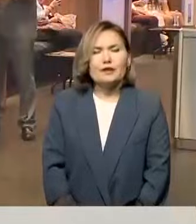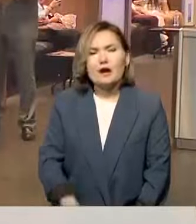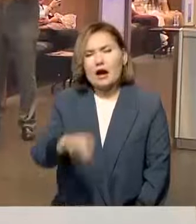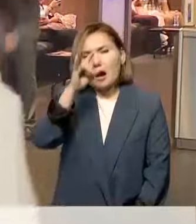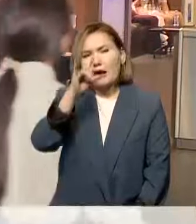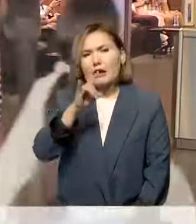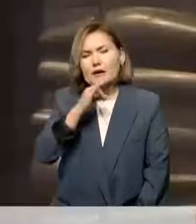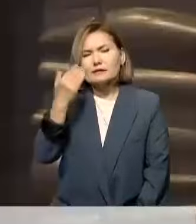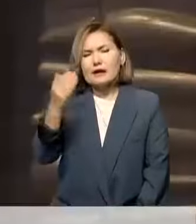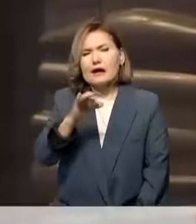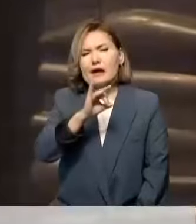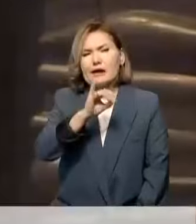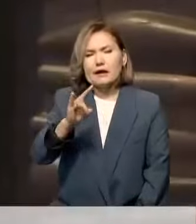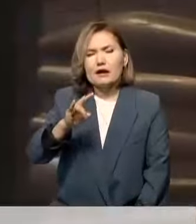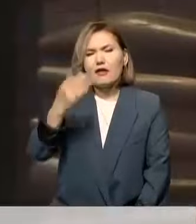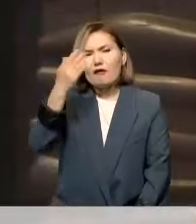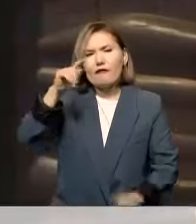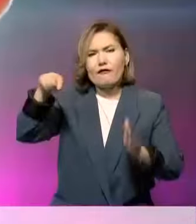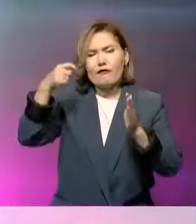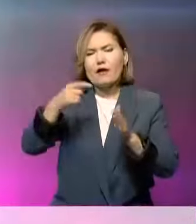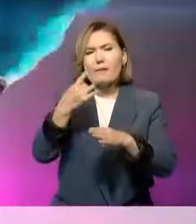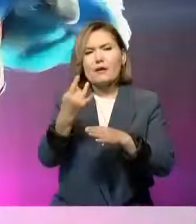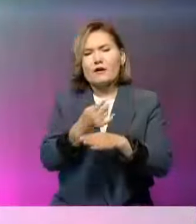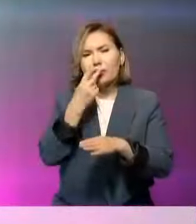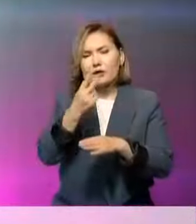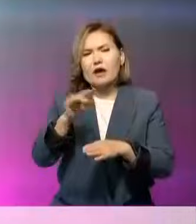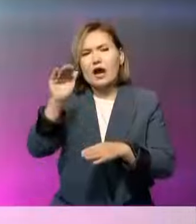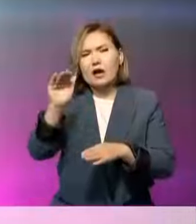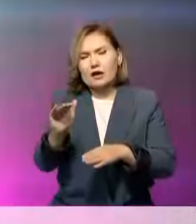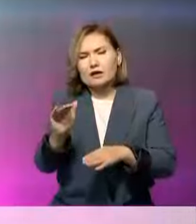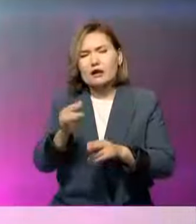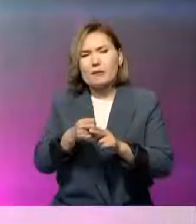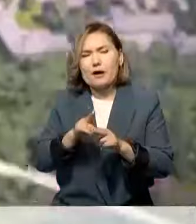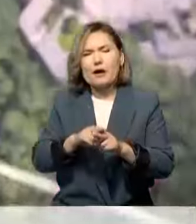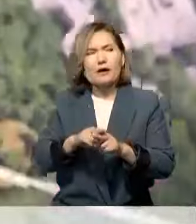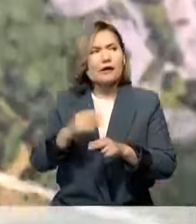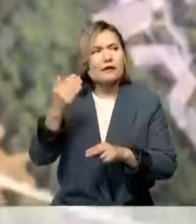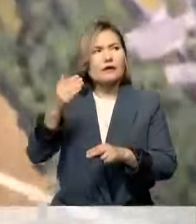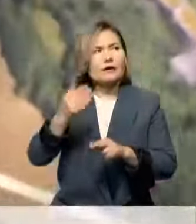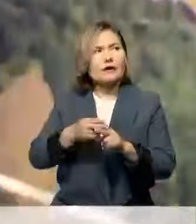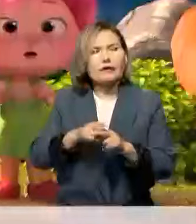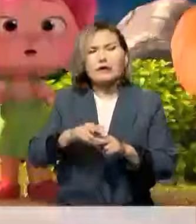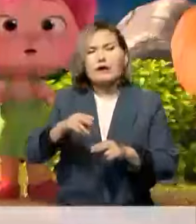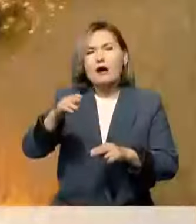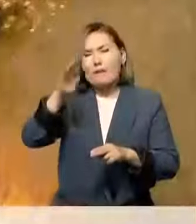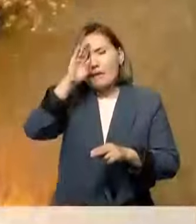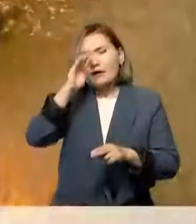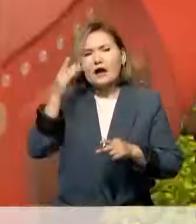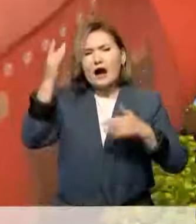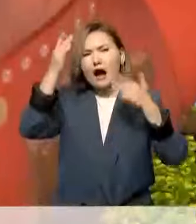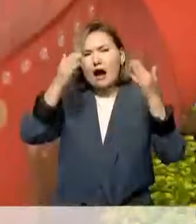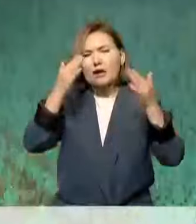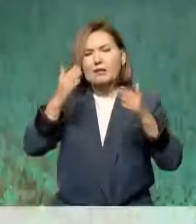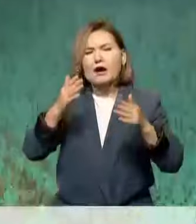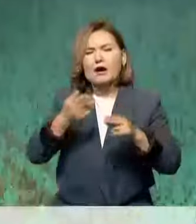Елімізде ирандық анимациялық фильм алғаш рет көрсетіліп отыр. Басты кейіпкер кішкентай қозы Ромашканың арманы көкке көтеріліп ұшу. Бірақ оған барлығы қарсы болады.